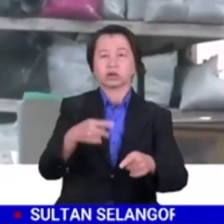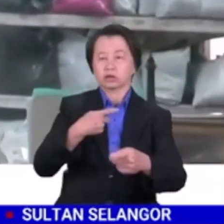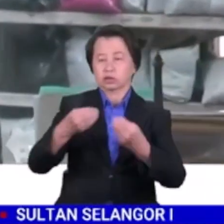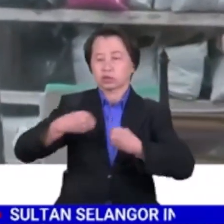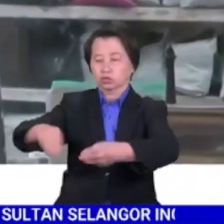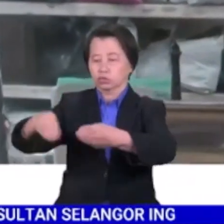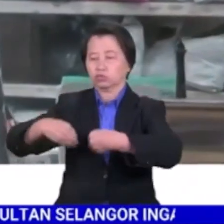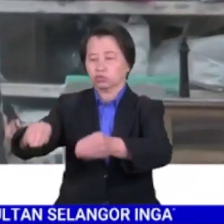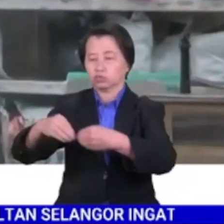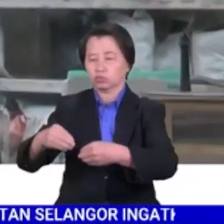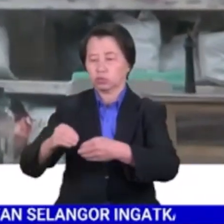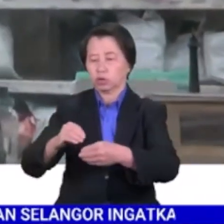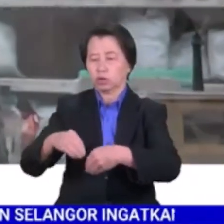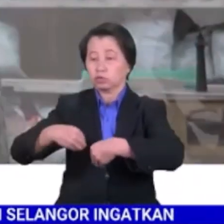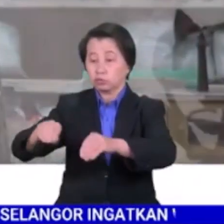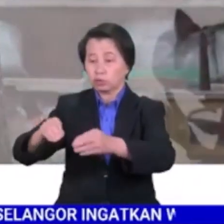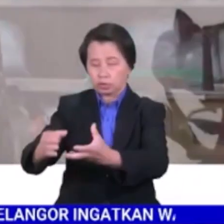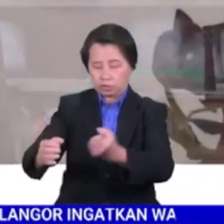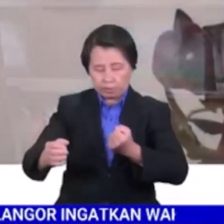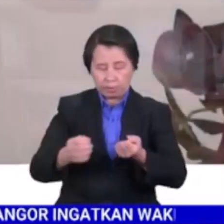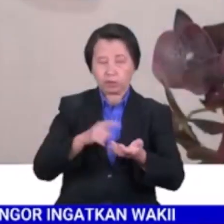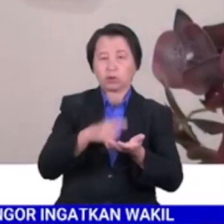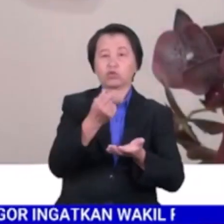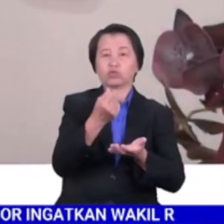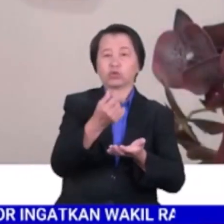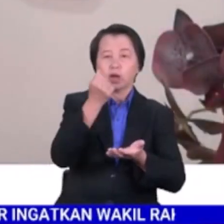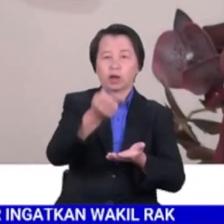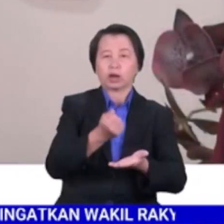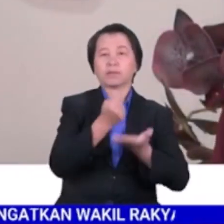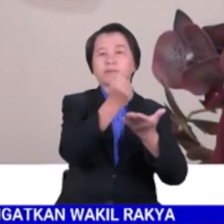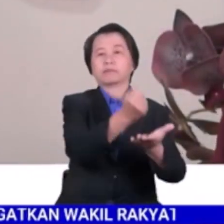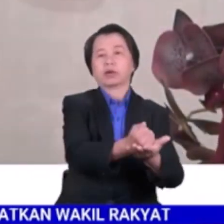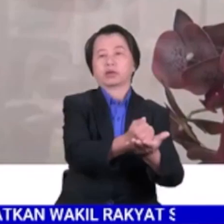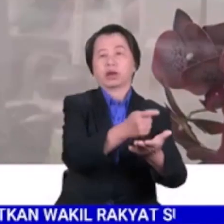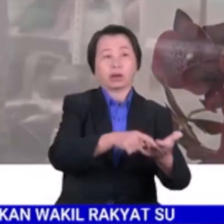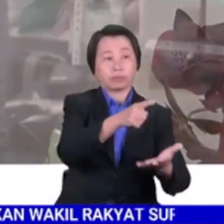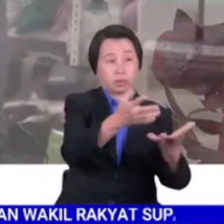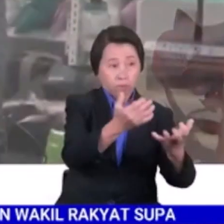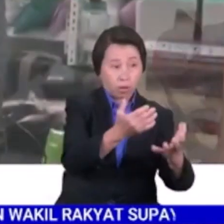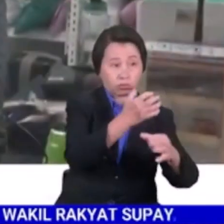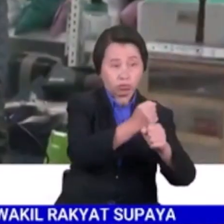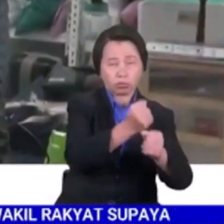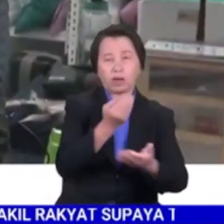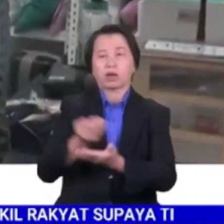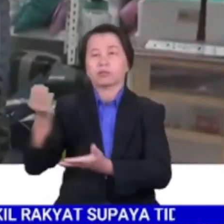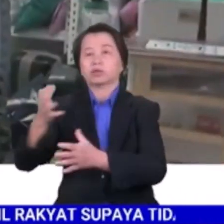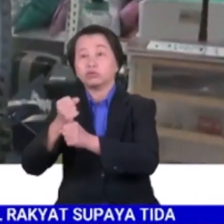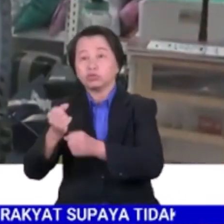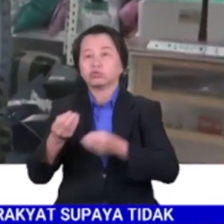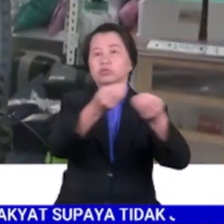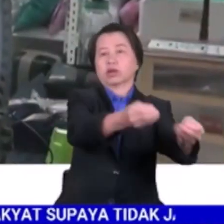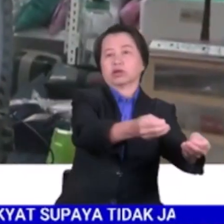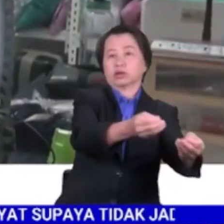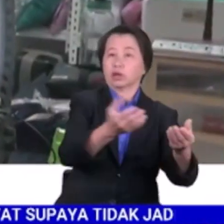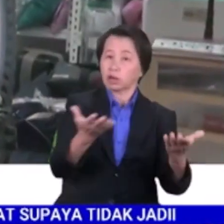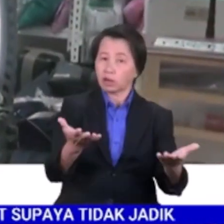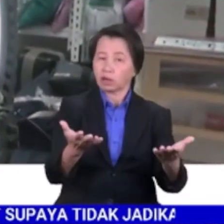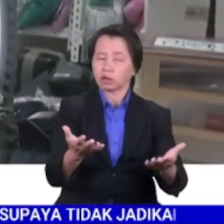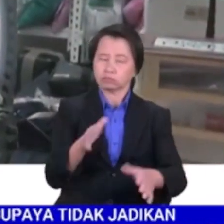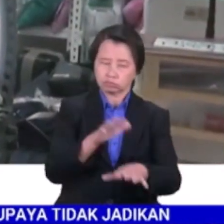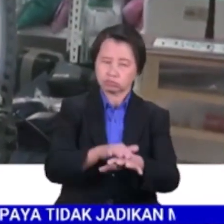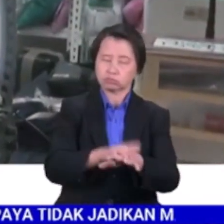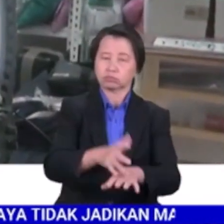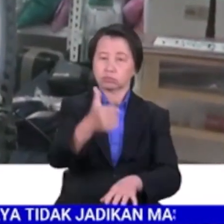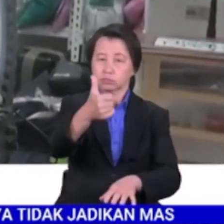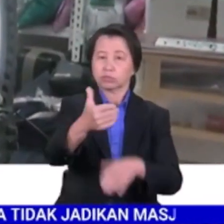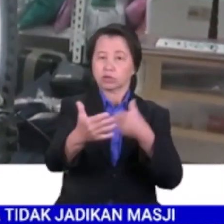jual, kita tukar yang menjadi wang dan kita akan bantu melalui apa keperluan semasa. Sambutan yang diterima sangat